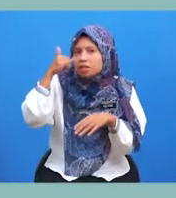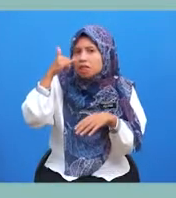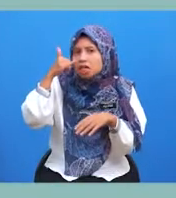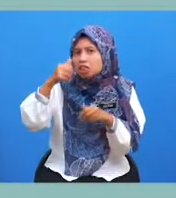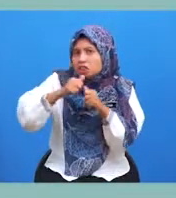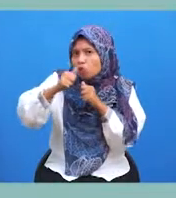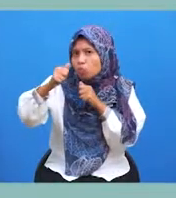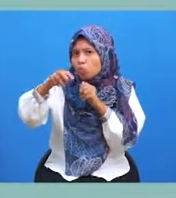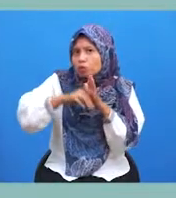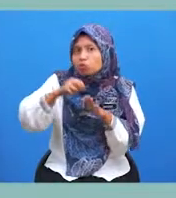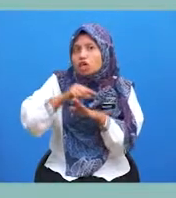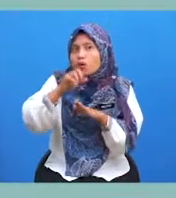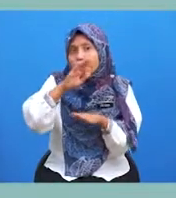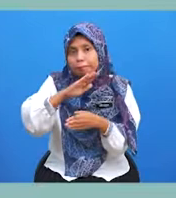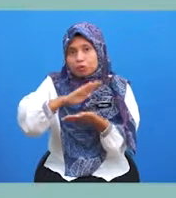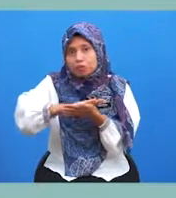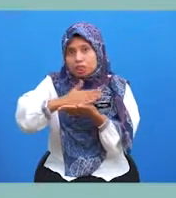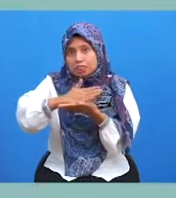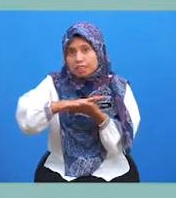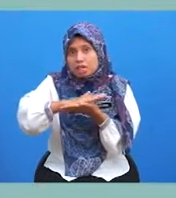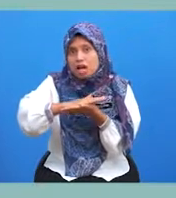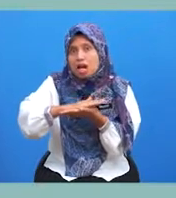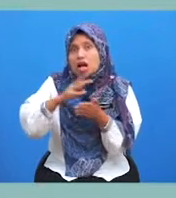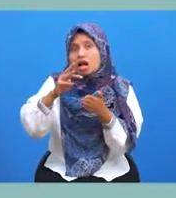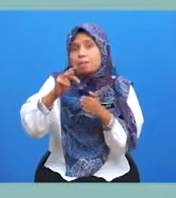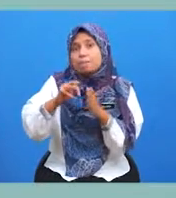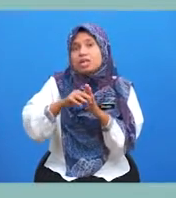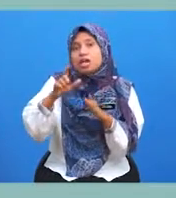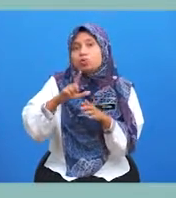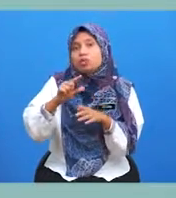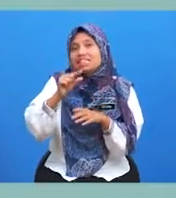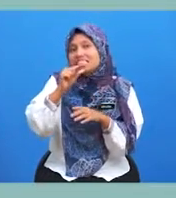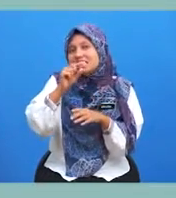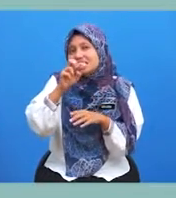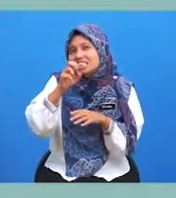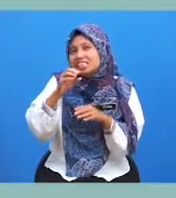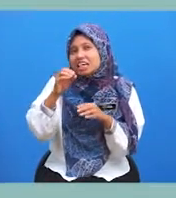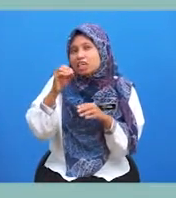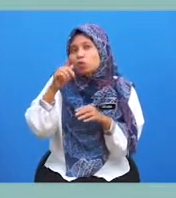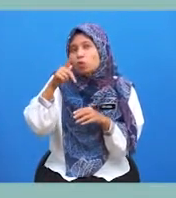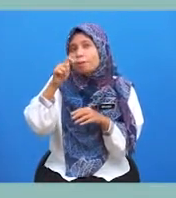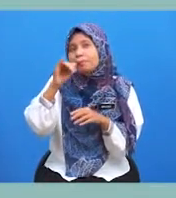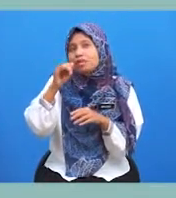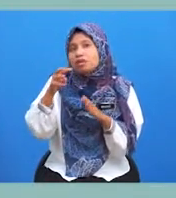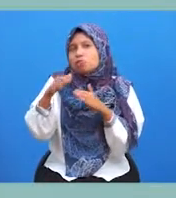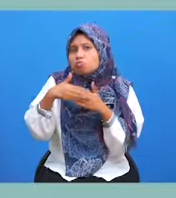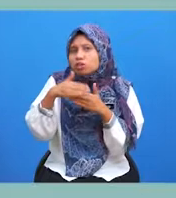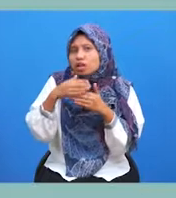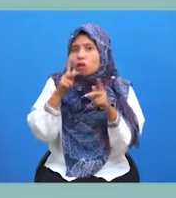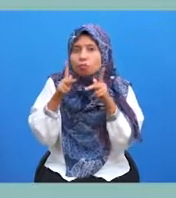Panggilan jarak jauh menggunakan komputer melalui gentian optik